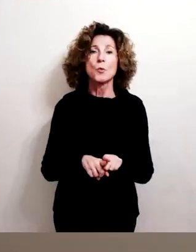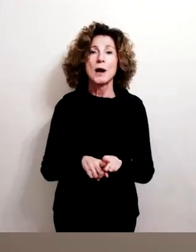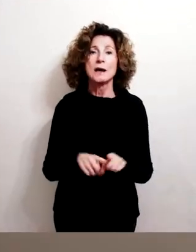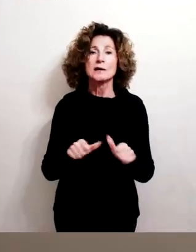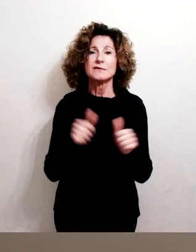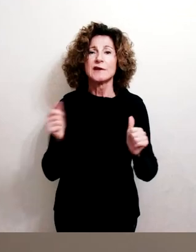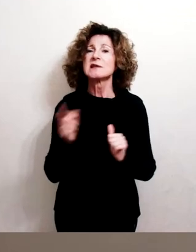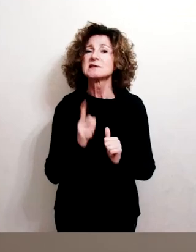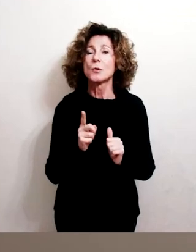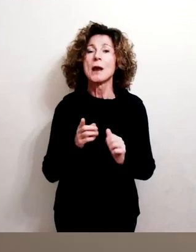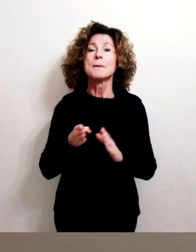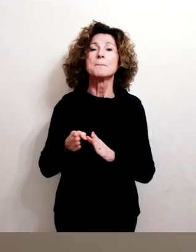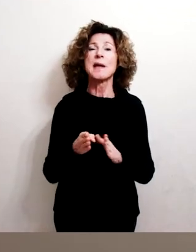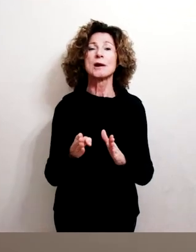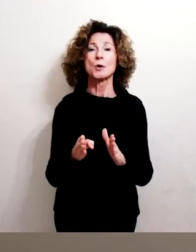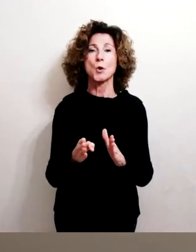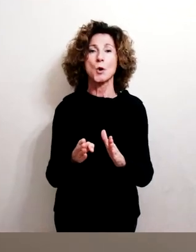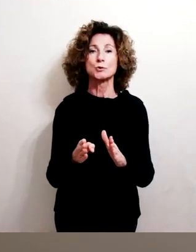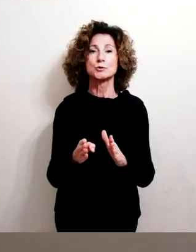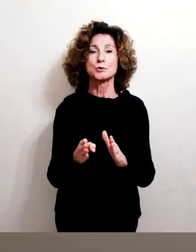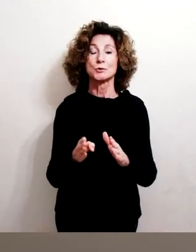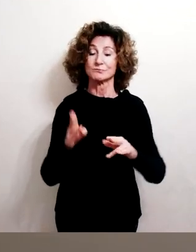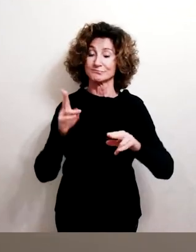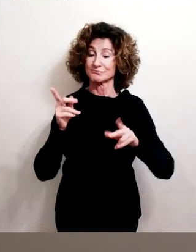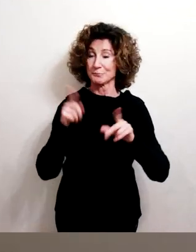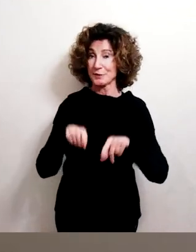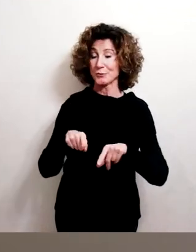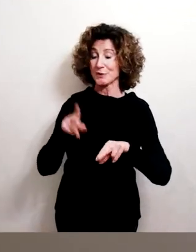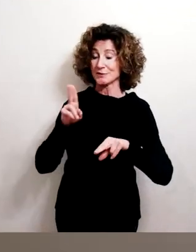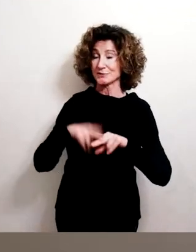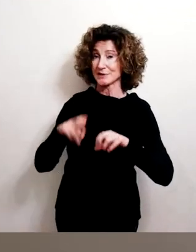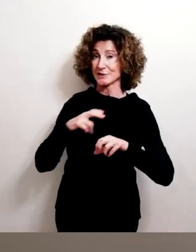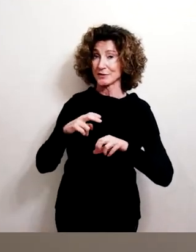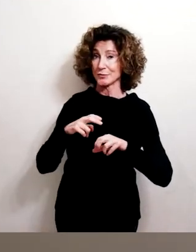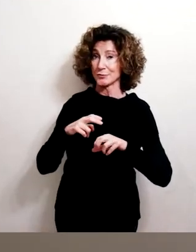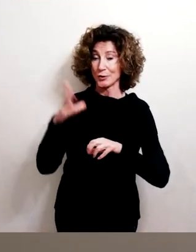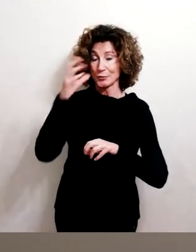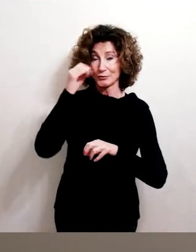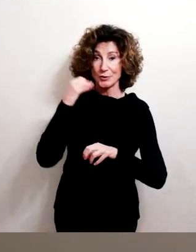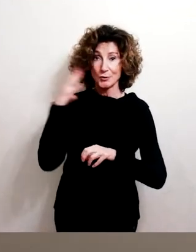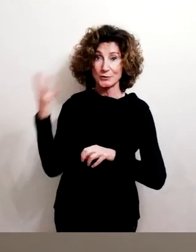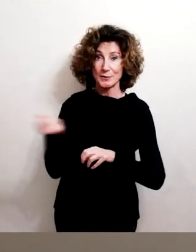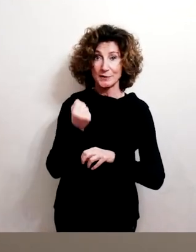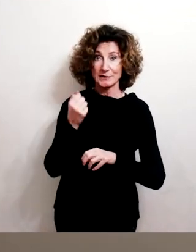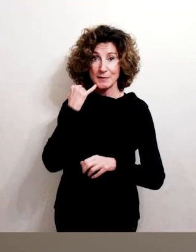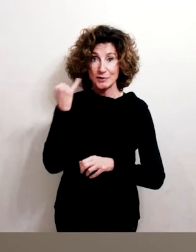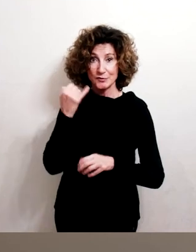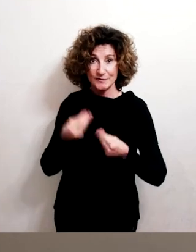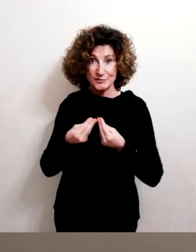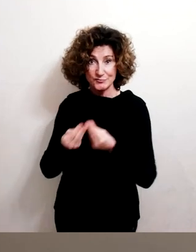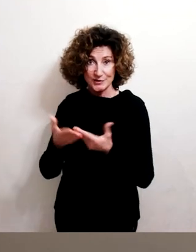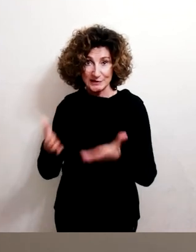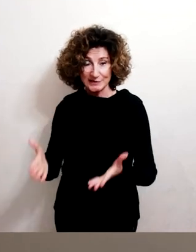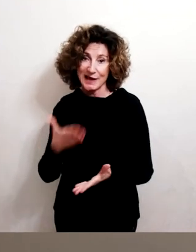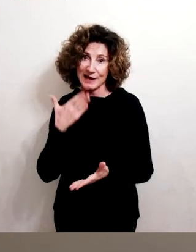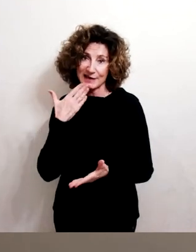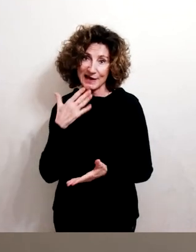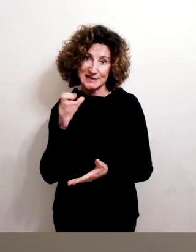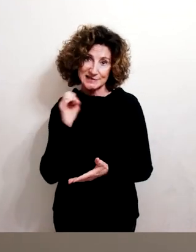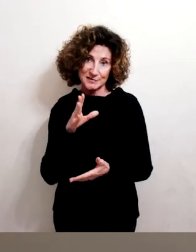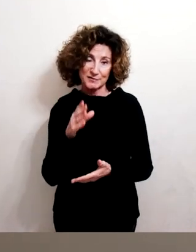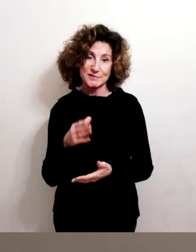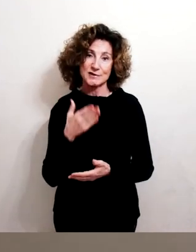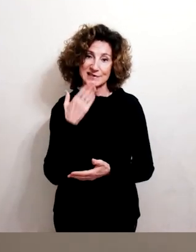è il percorso che è diverso el assistente alla comunicazione facilita l'apprendimento del contenuto eppure subito la russia